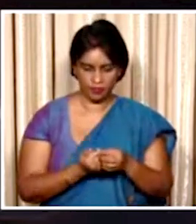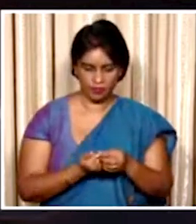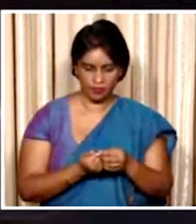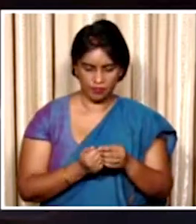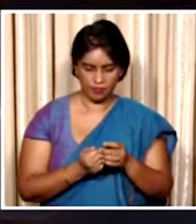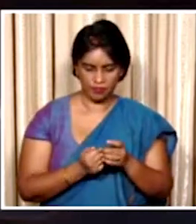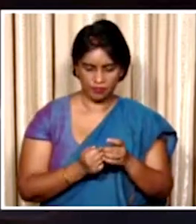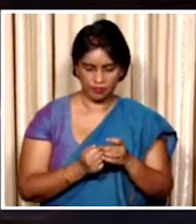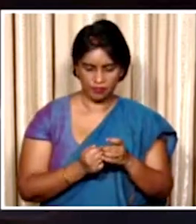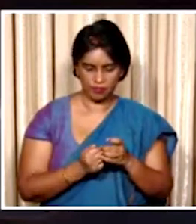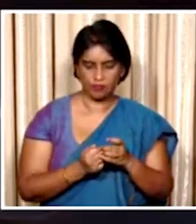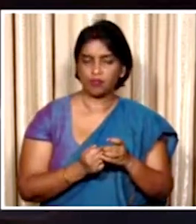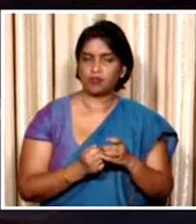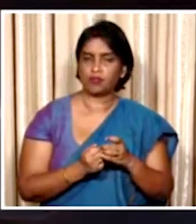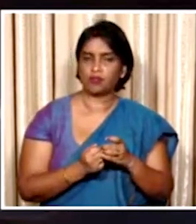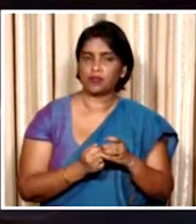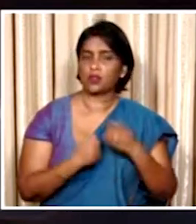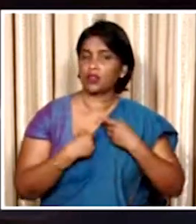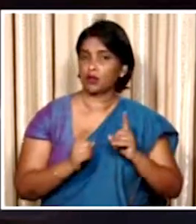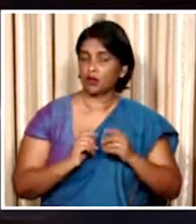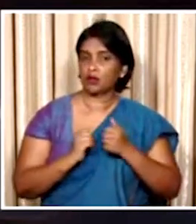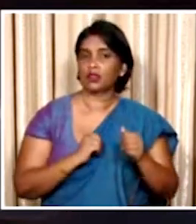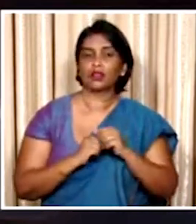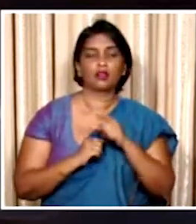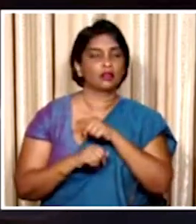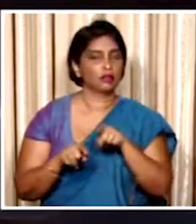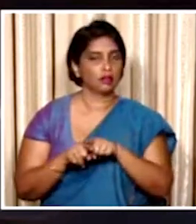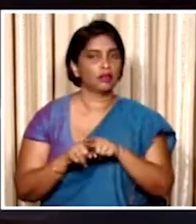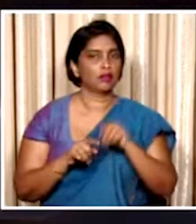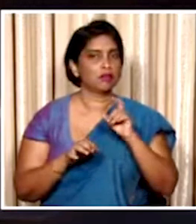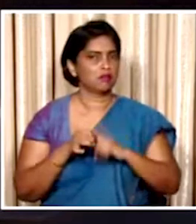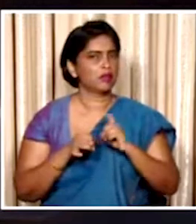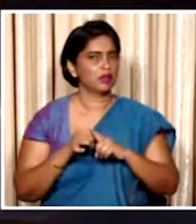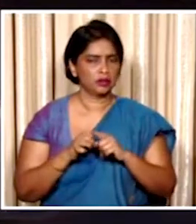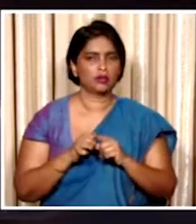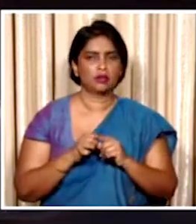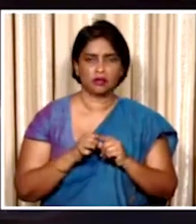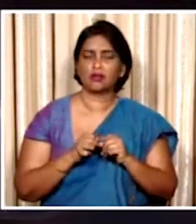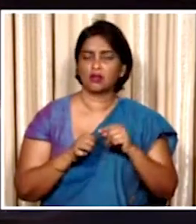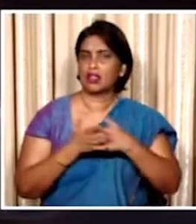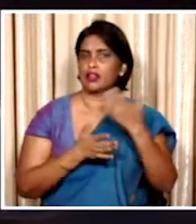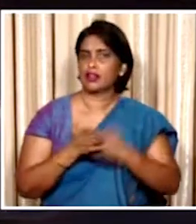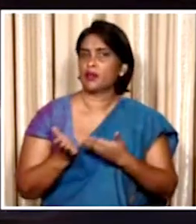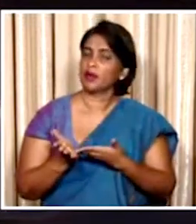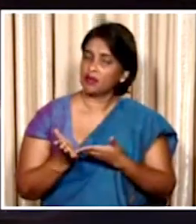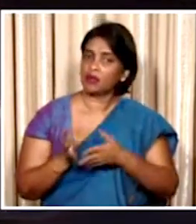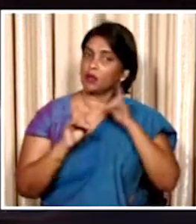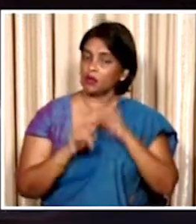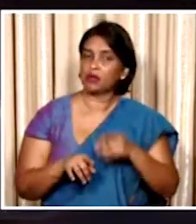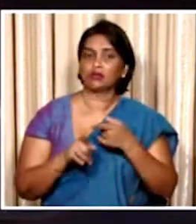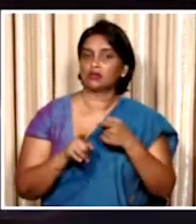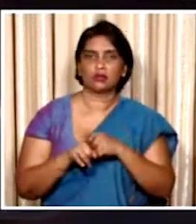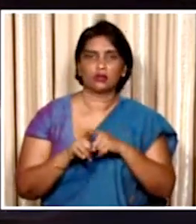මේක අපේ ස්ථාවර නියෝග 91 ඊ යටතේ ප්‍රශ්නකාරී. ඒක තියෙනවා මේ වාර්තාවේ. ඉතින් ඒ පිළිබඳව